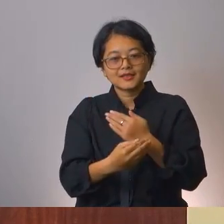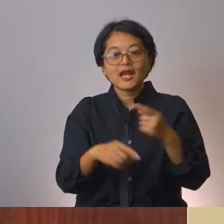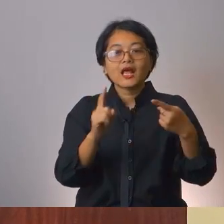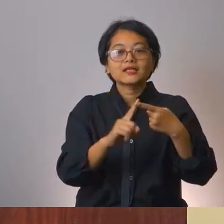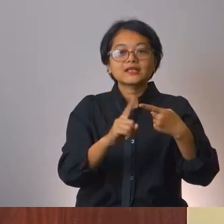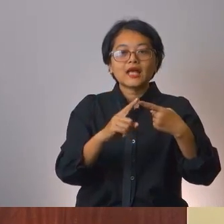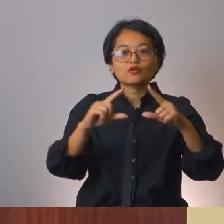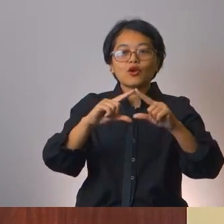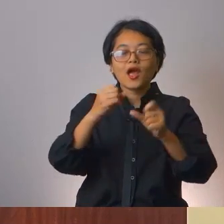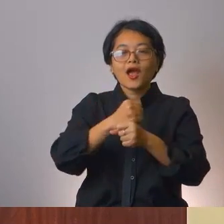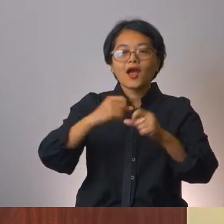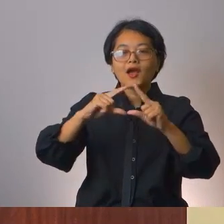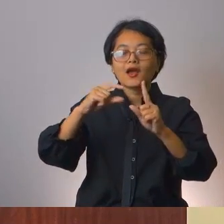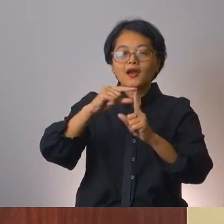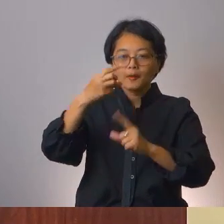storge,